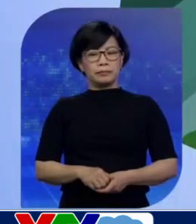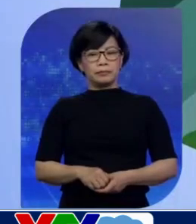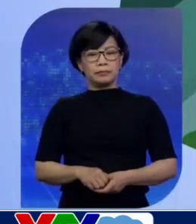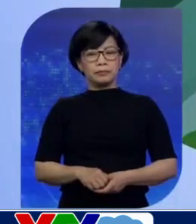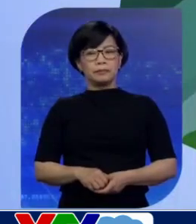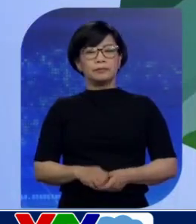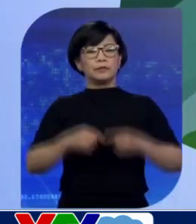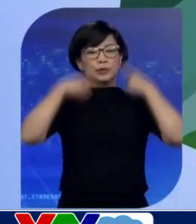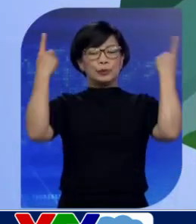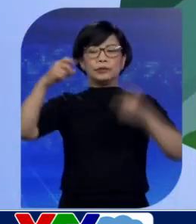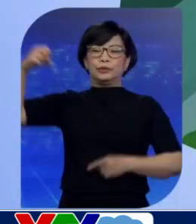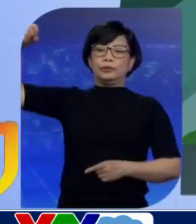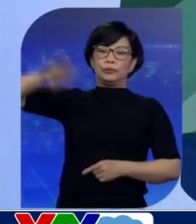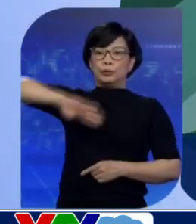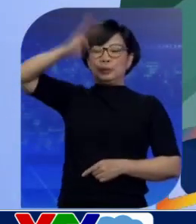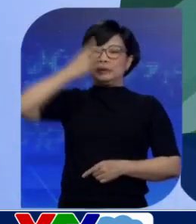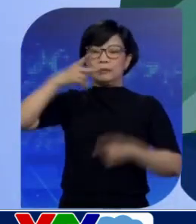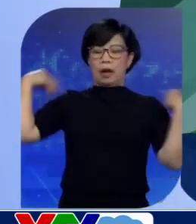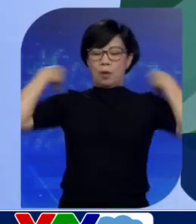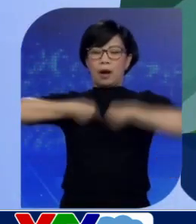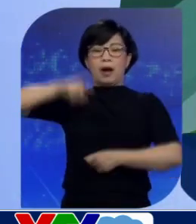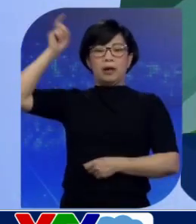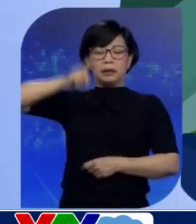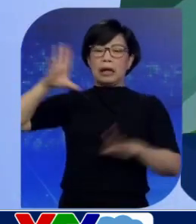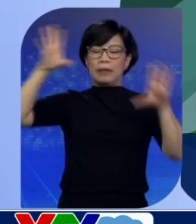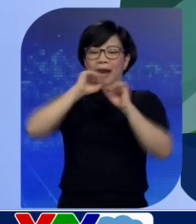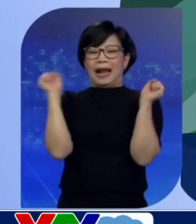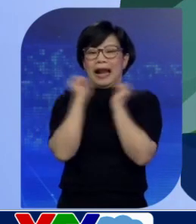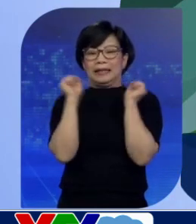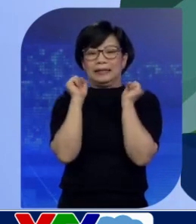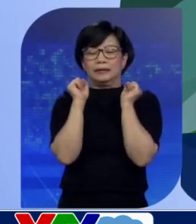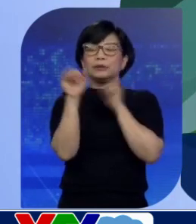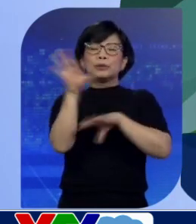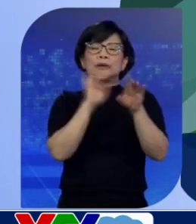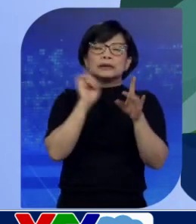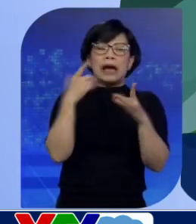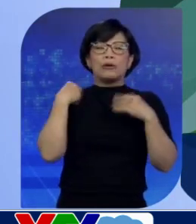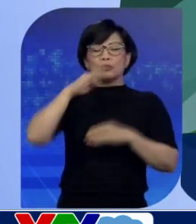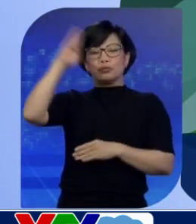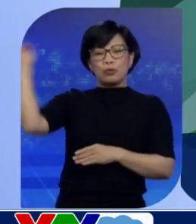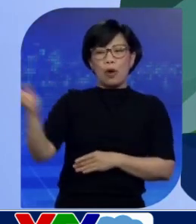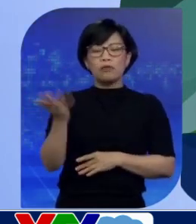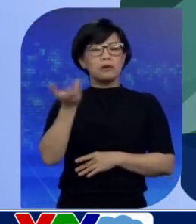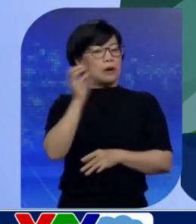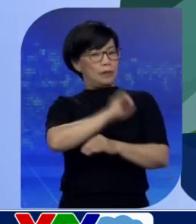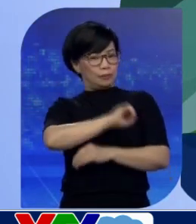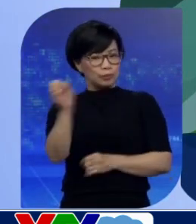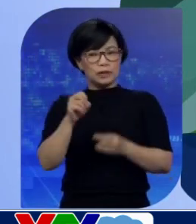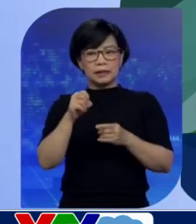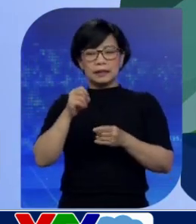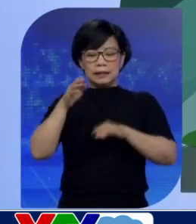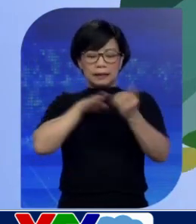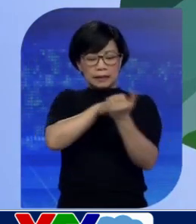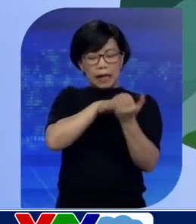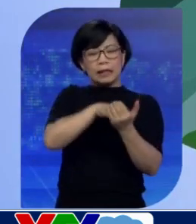Nếu du lịch vùng núi, bạn cần nhớ mang theo áo khoác vì đêm sẽ có sương lạnh, nên lựa chọn các loại áo gió không thấm nước, nên đi giày thể thao